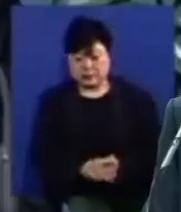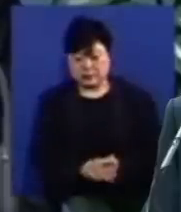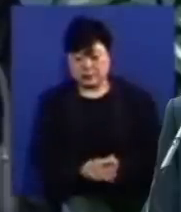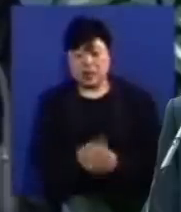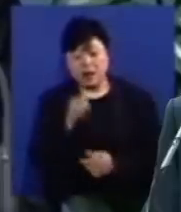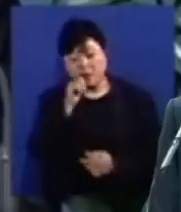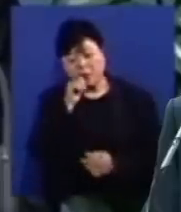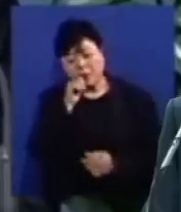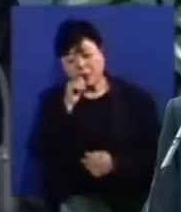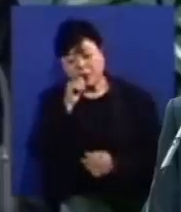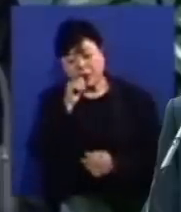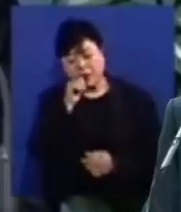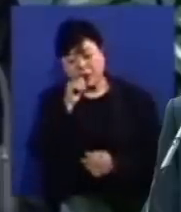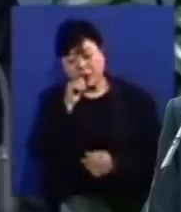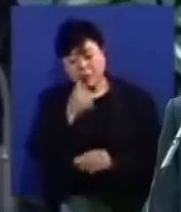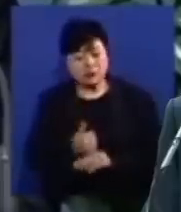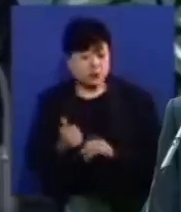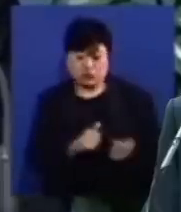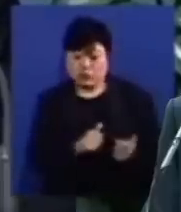젖만 먹고는 못 산다는 것입니다.